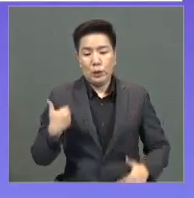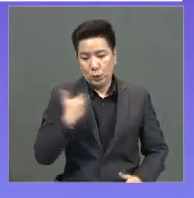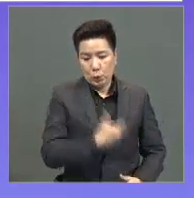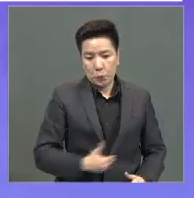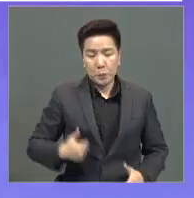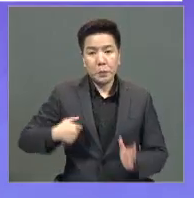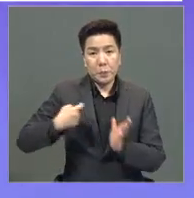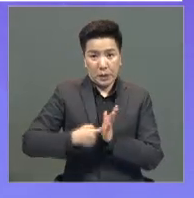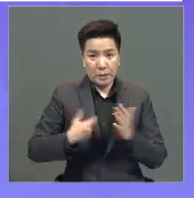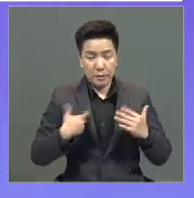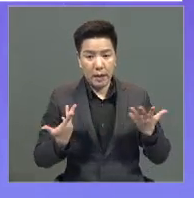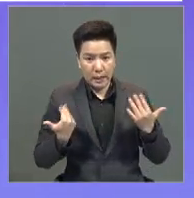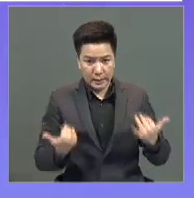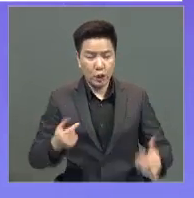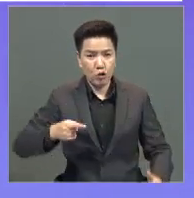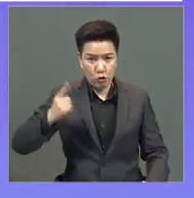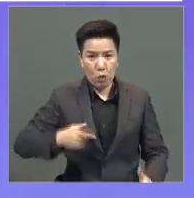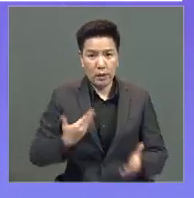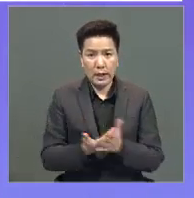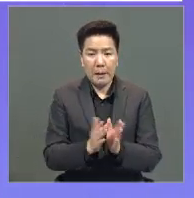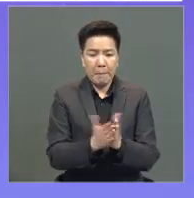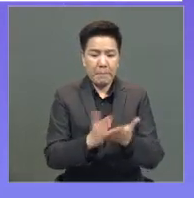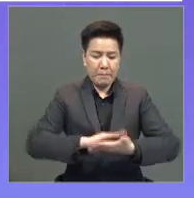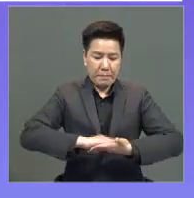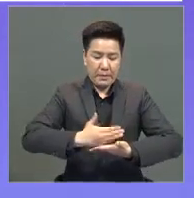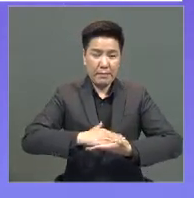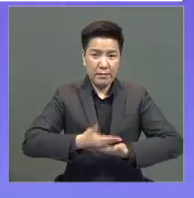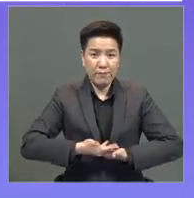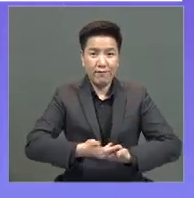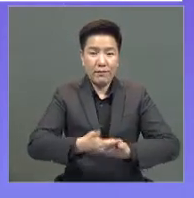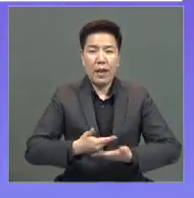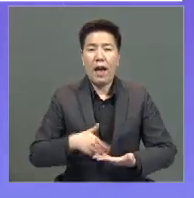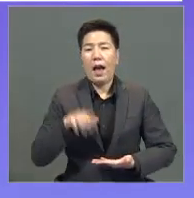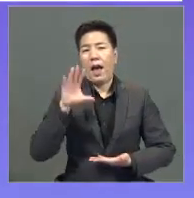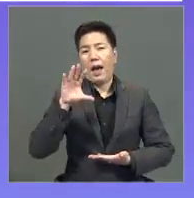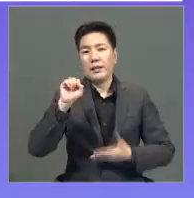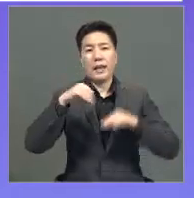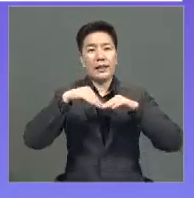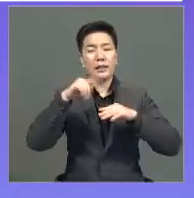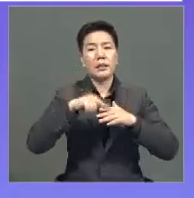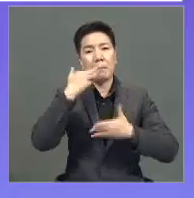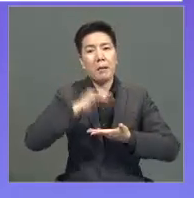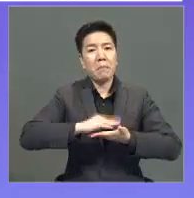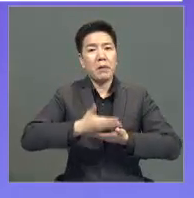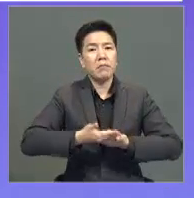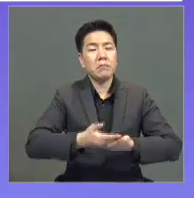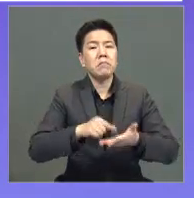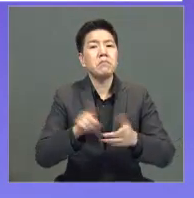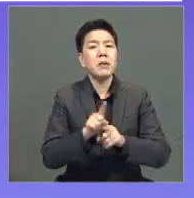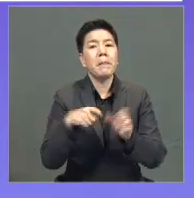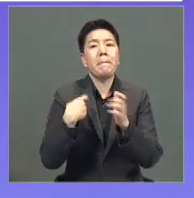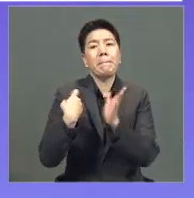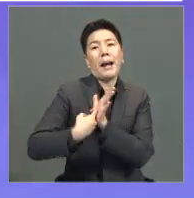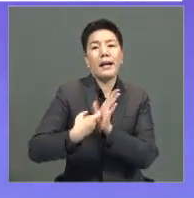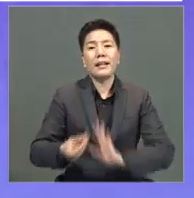ขภาพและที่สำคัญต้องมีเงินในบัญชีหมุนเวียนเนี่ยอย่างน้อย 500,000 บาท ค่ะ เพื่อที่จะให้เหมือนเป็นหลักทรัพย์ค้